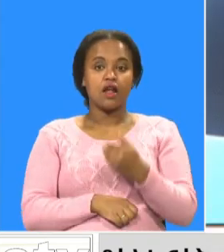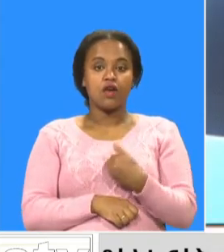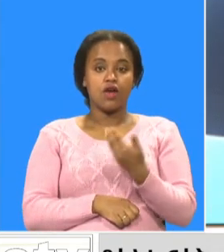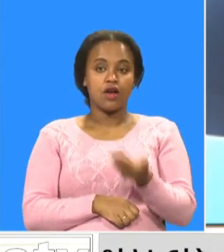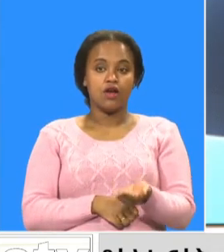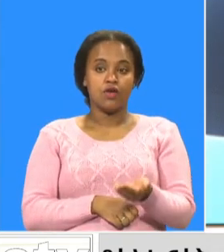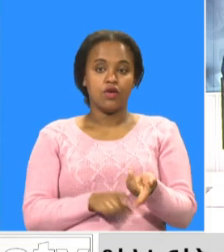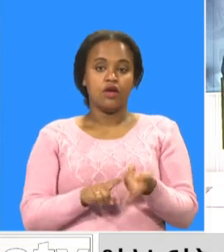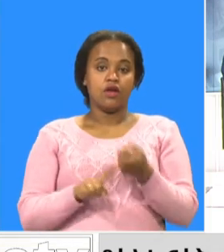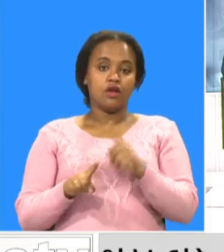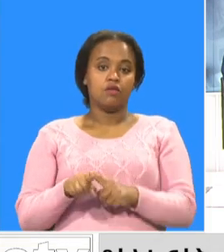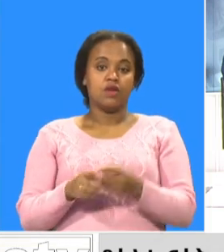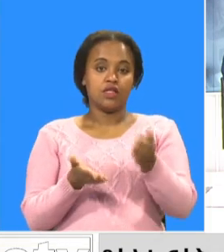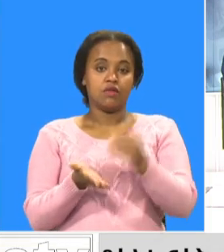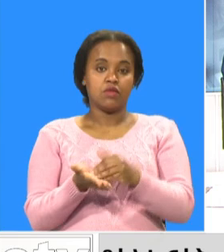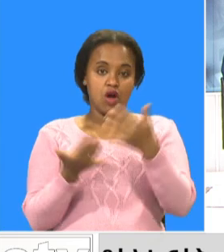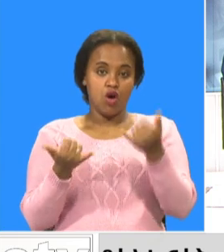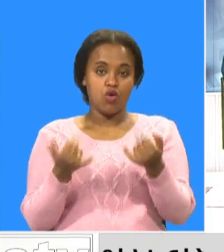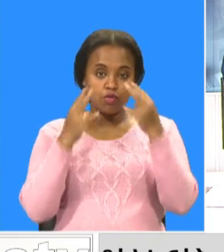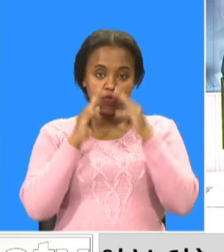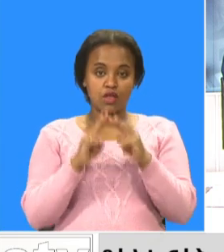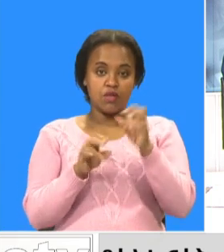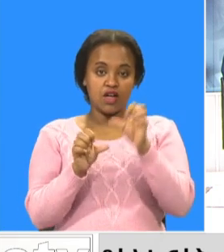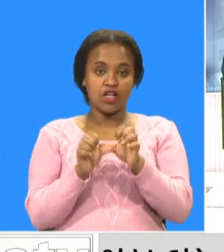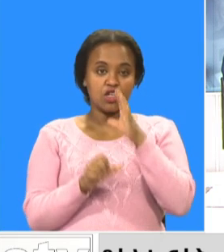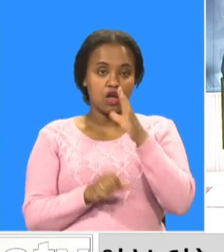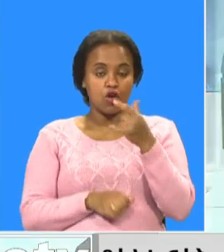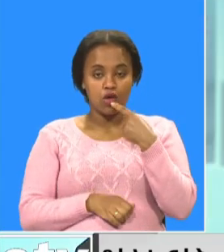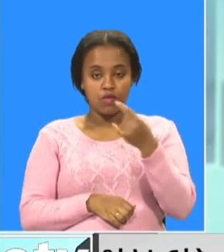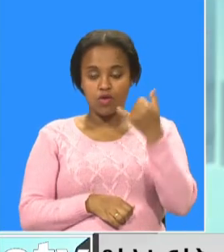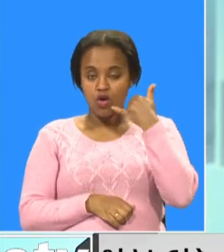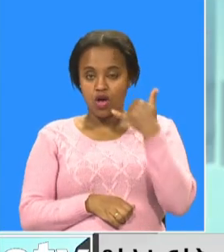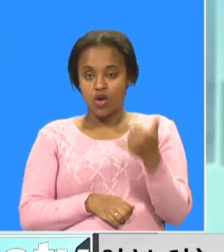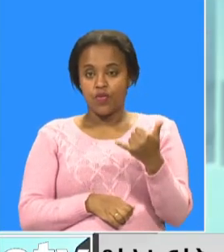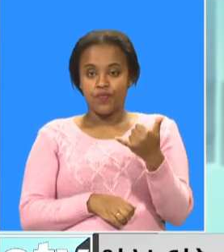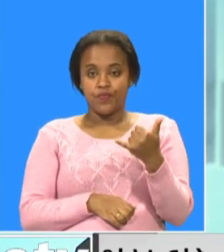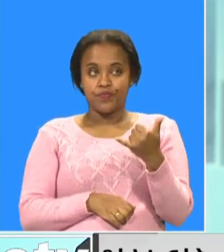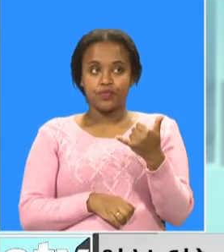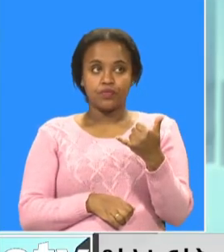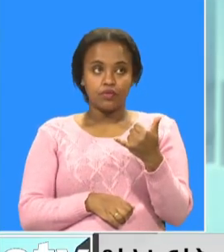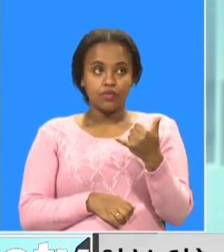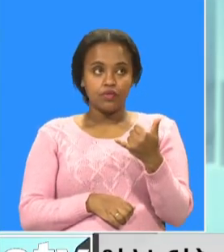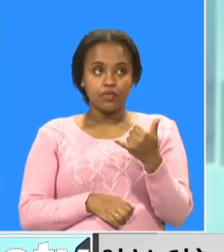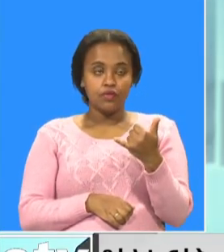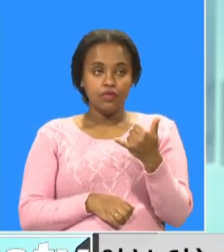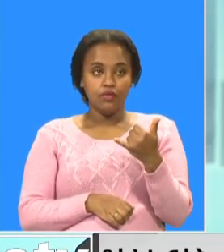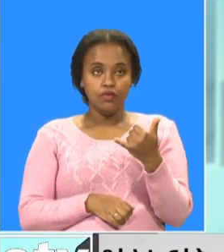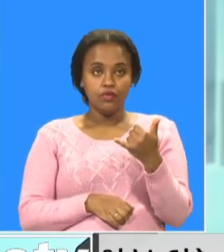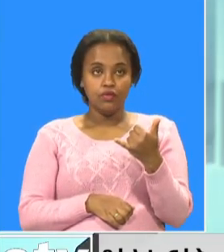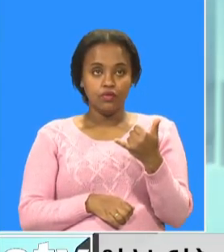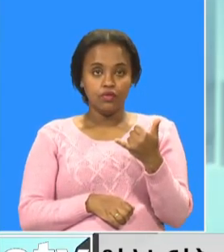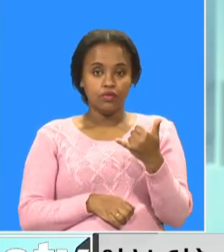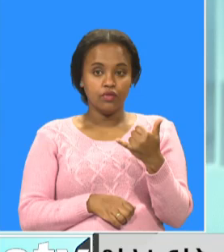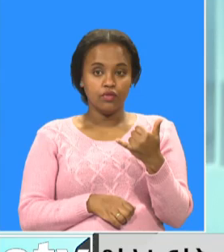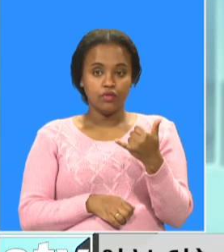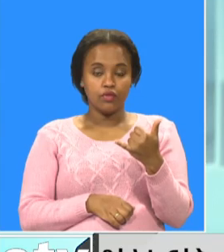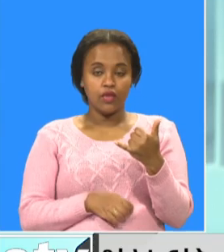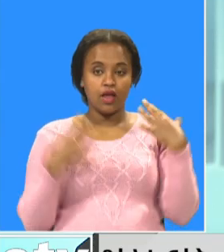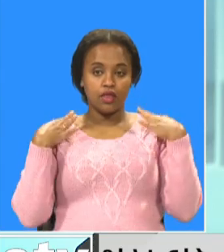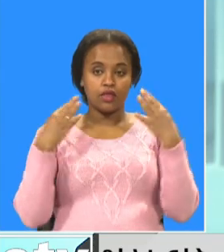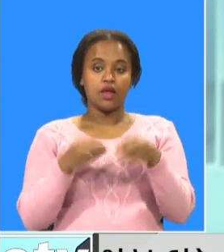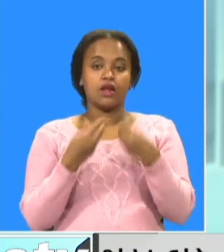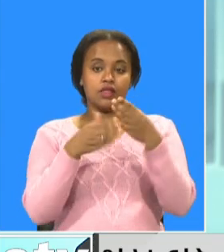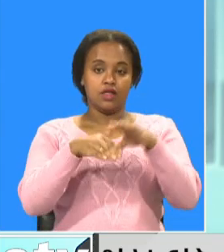ማለት ነው። መልካም እንመለሳለን። በድጋሚ አሁንም ተመልካች እንዳናቆይ በሚል ነው። ሄሎ ሄሎ ሄሎ ሄሎ